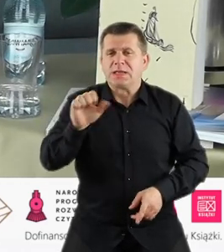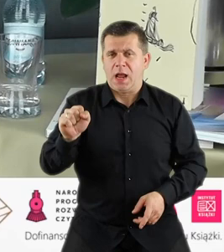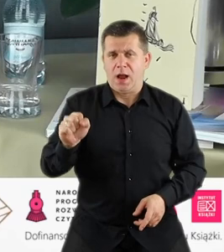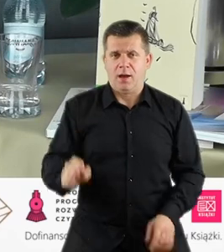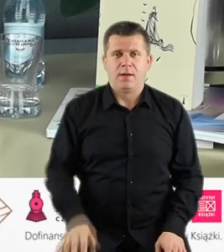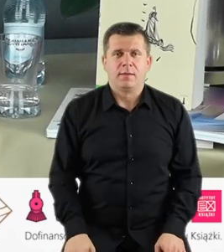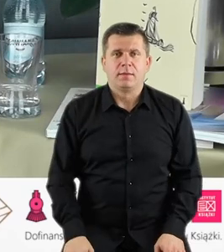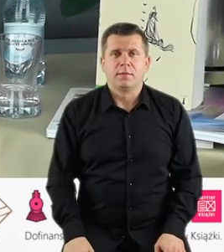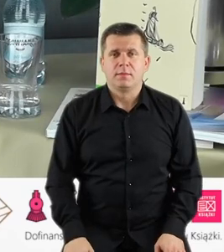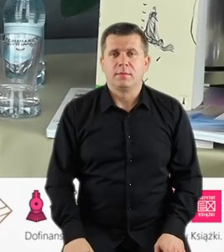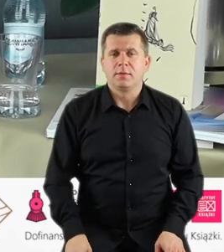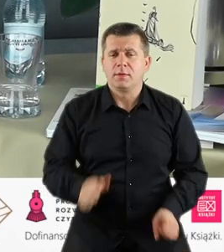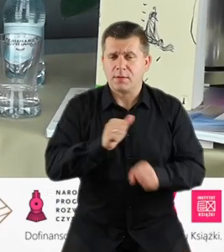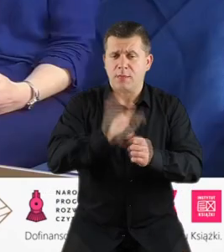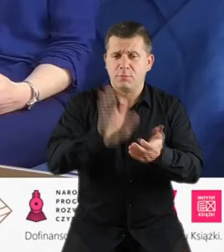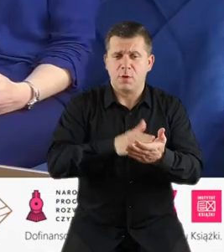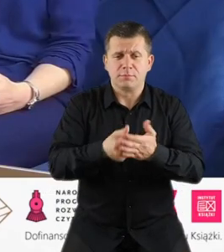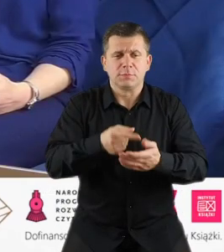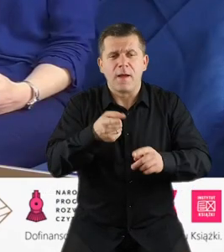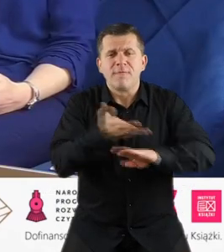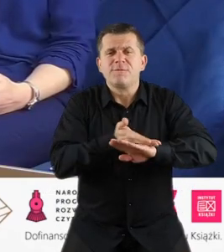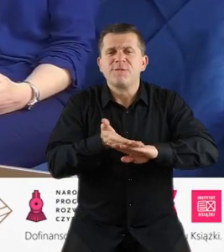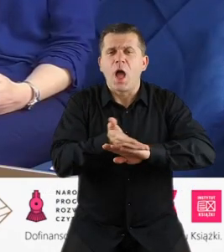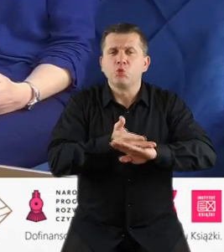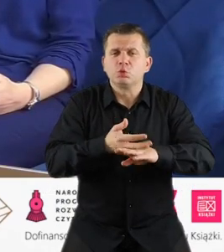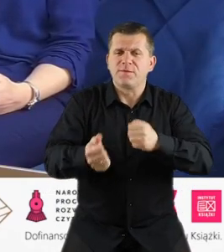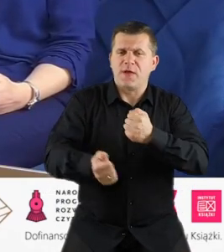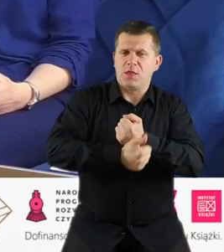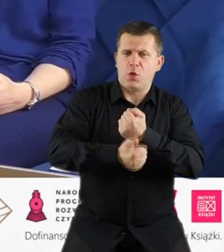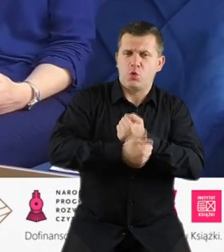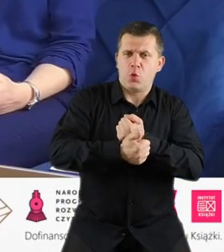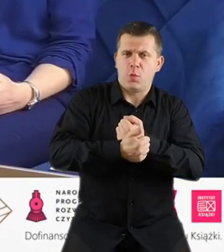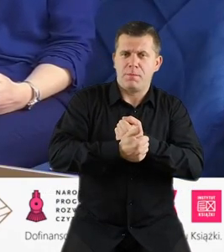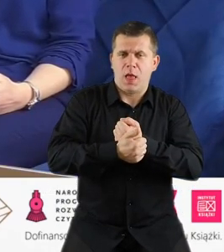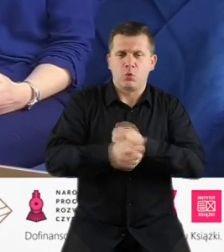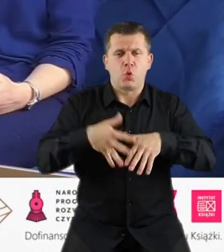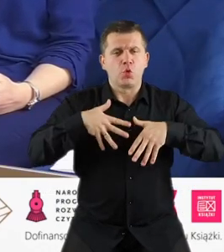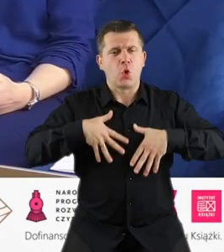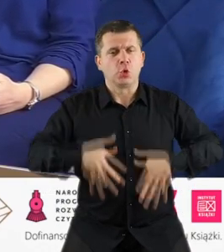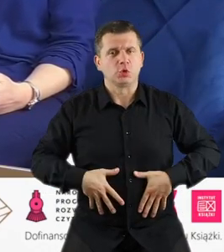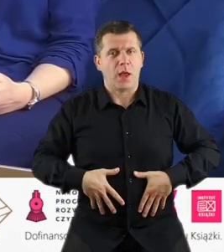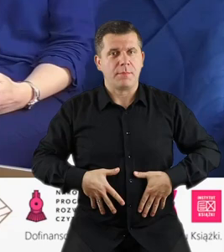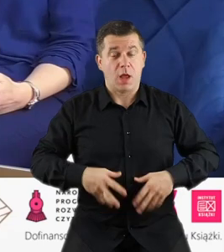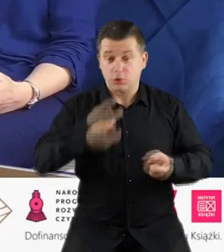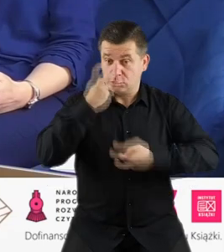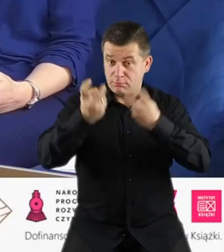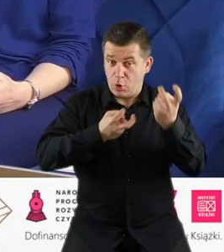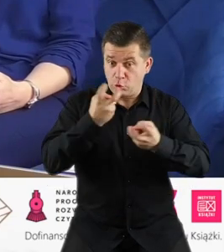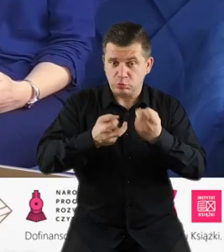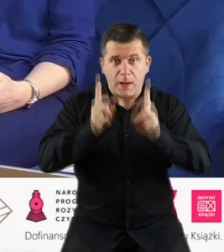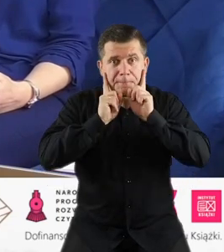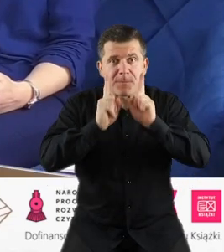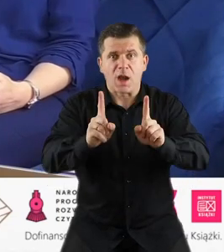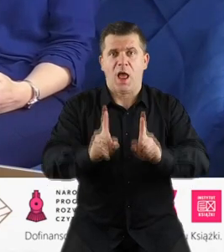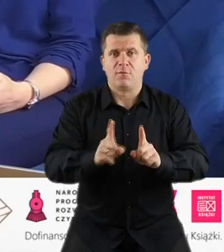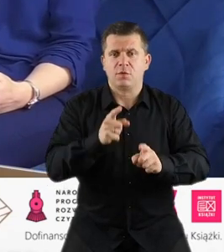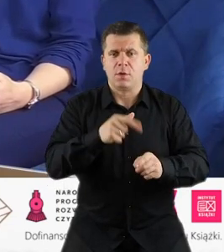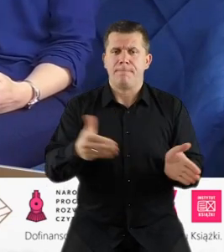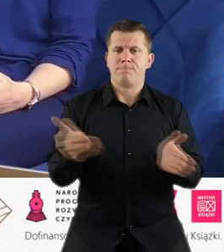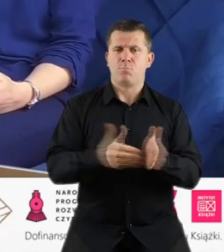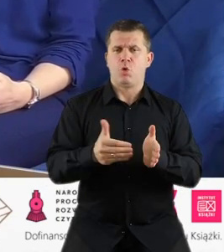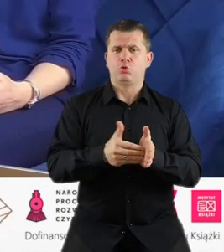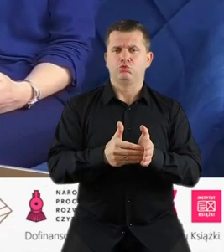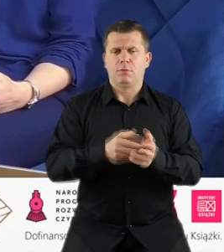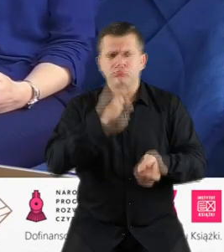mamy właśnie ten motyw właśnie fałszowania dokumentów, fałszowania tożsamości i doszukiwania się prawdy, tej